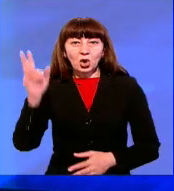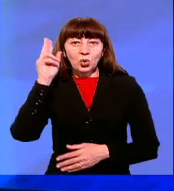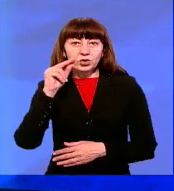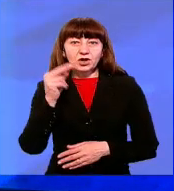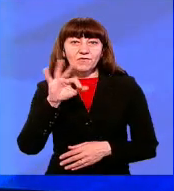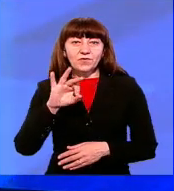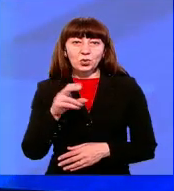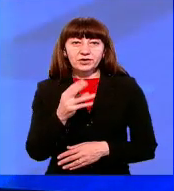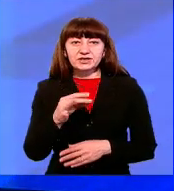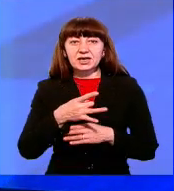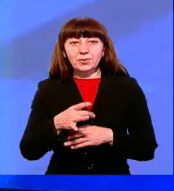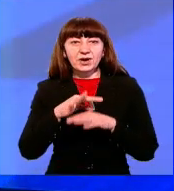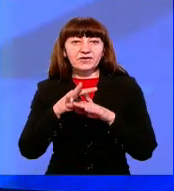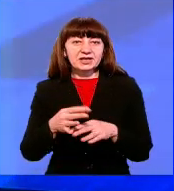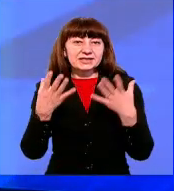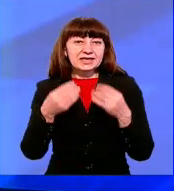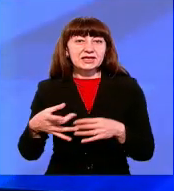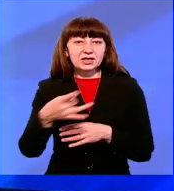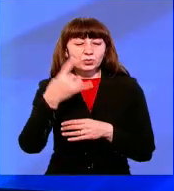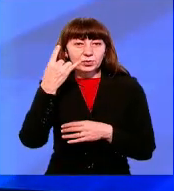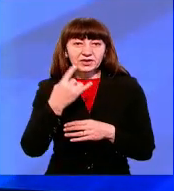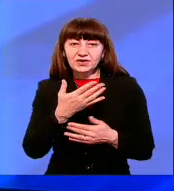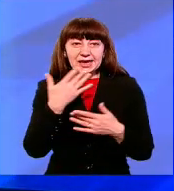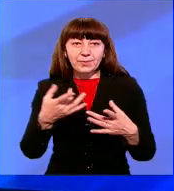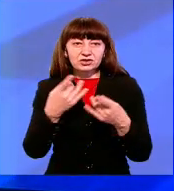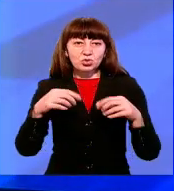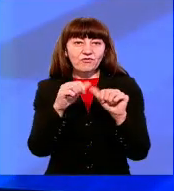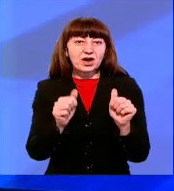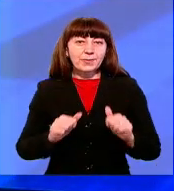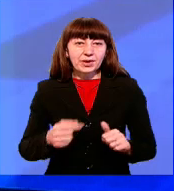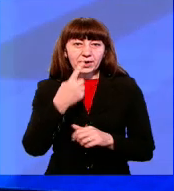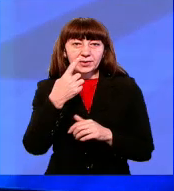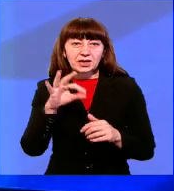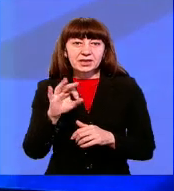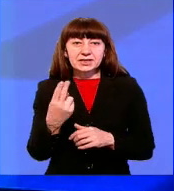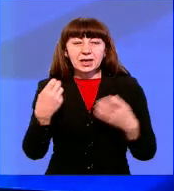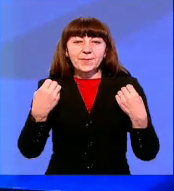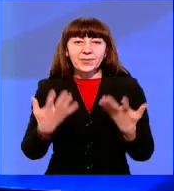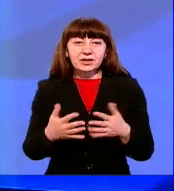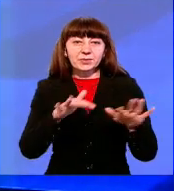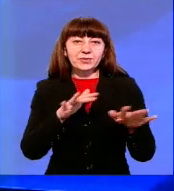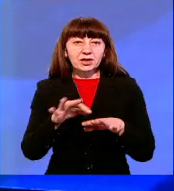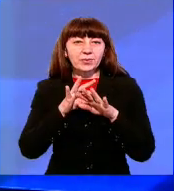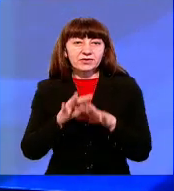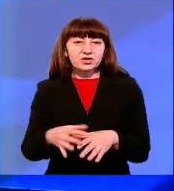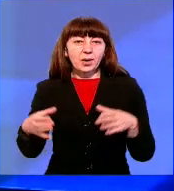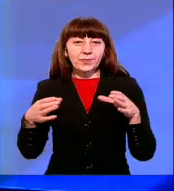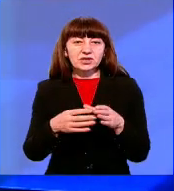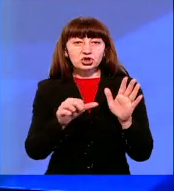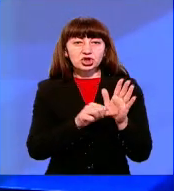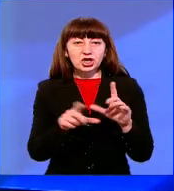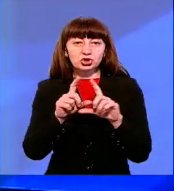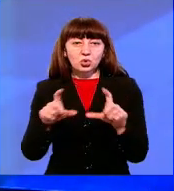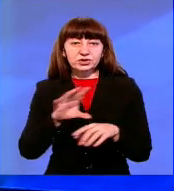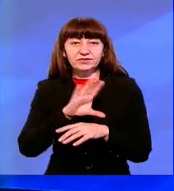Учащиеся Федоровского района отметили День Республики в необычном формате. В преддверии национального праздника мероприятие объединило 6 школ со